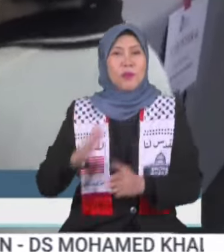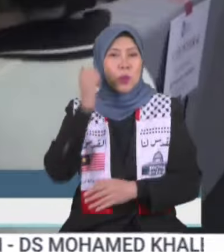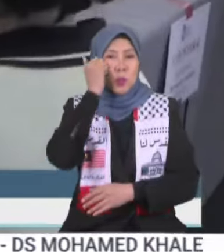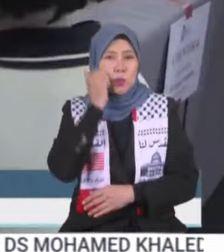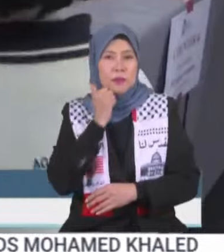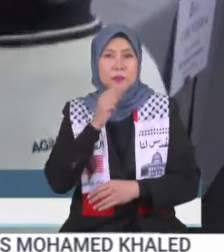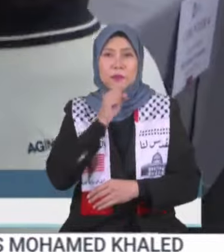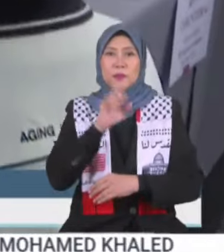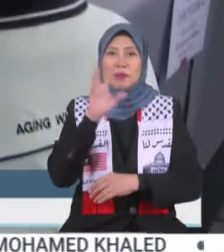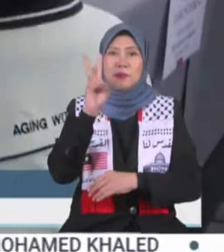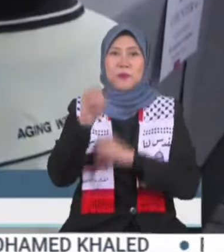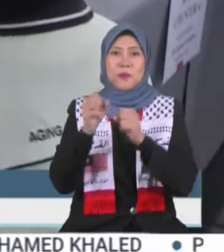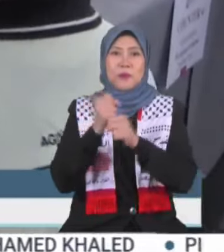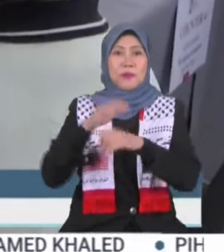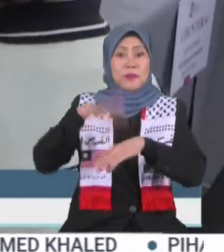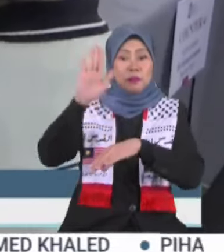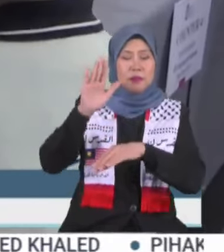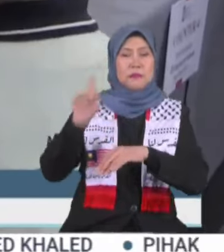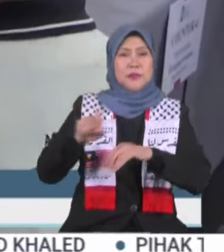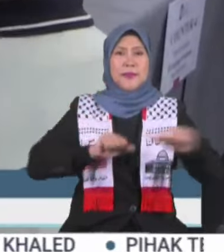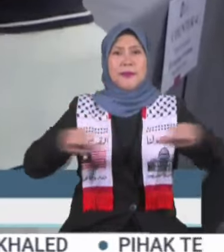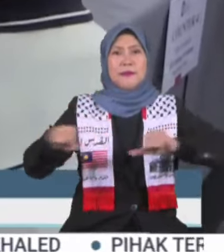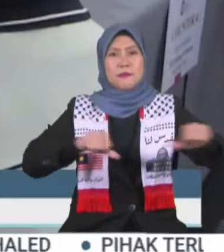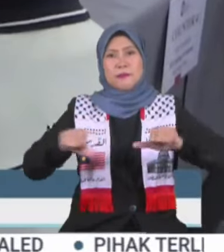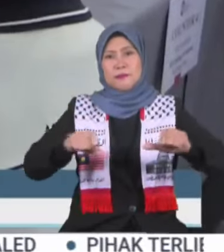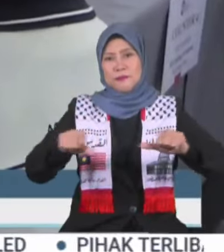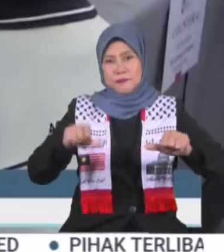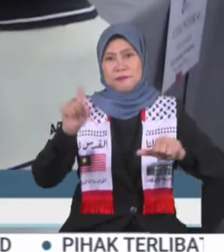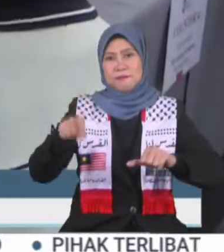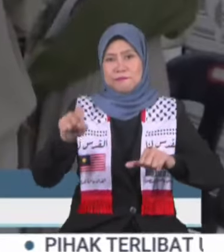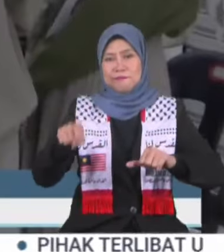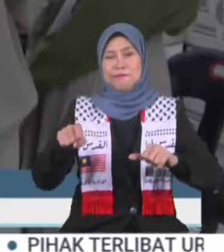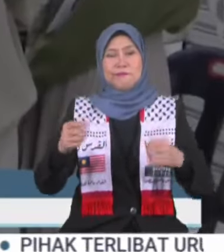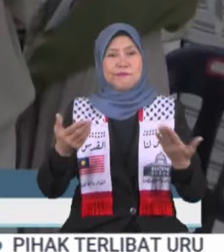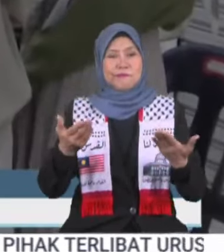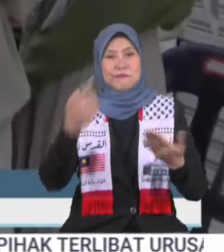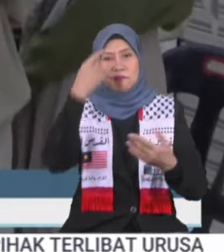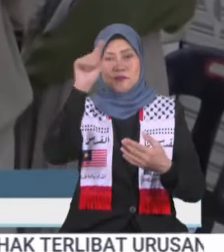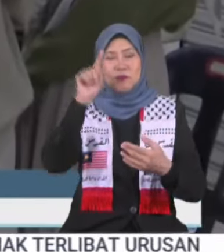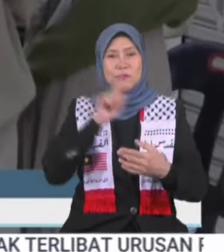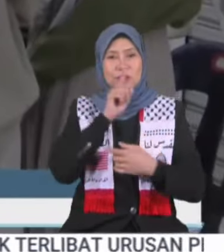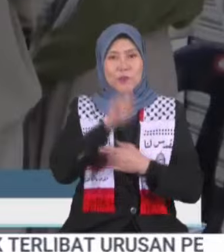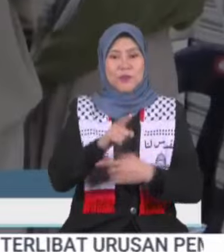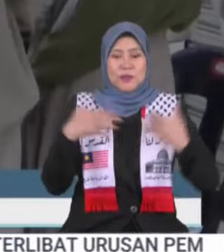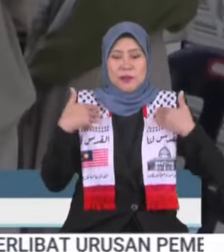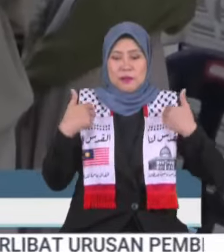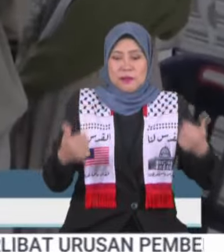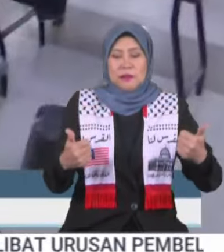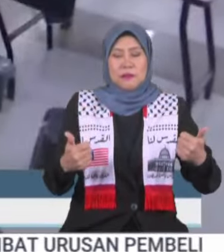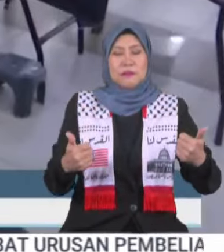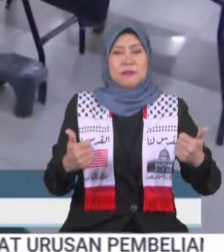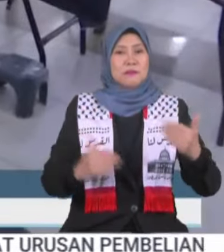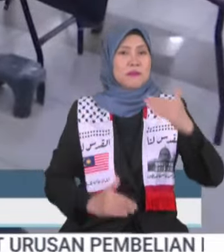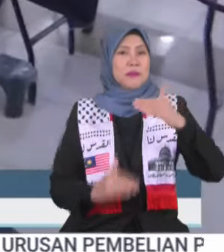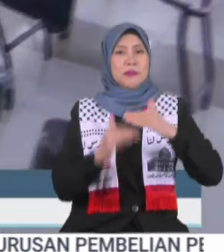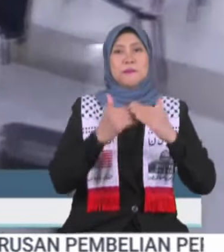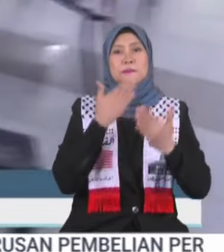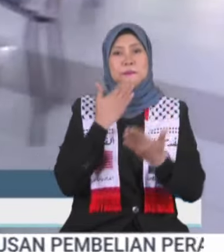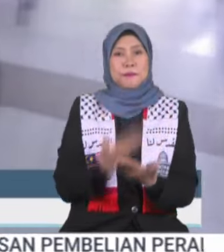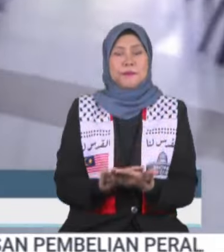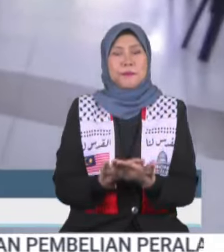60 tahun ke atas supaya aktif dalam pelbagai aktiviti bagi memastikan kesihatan berada di tahap yang